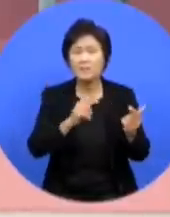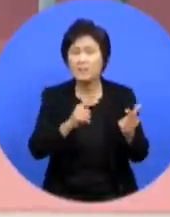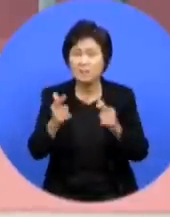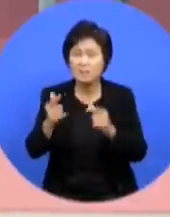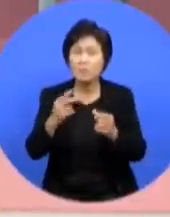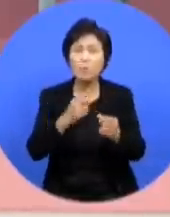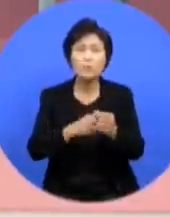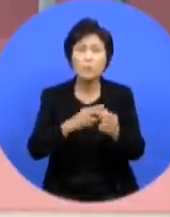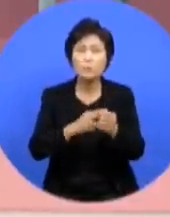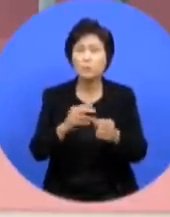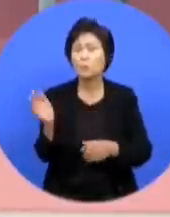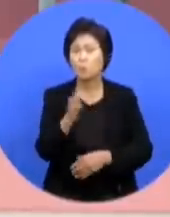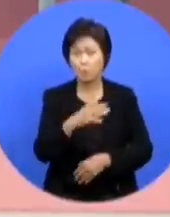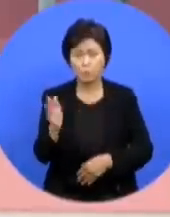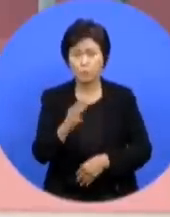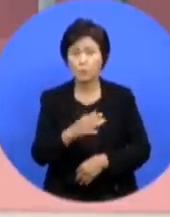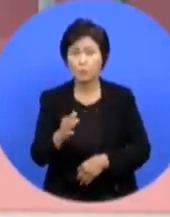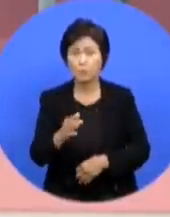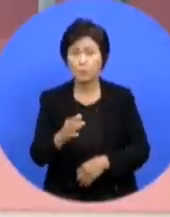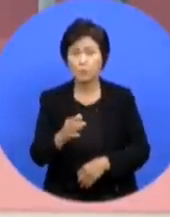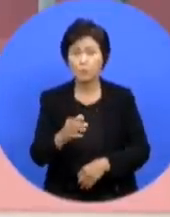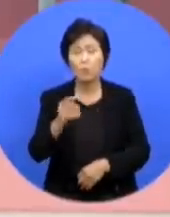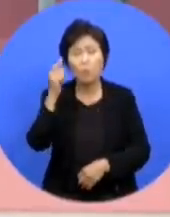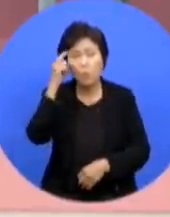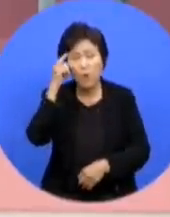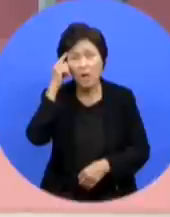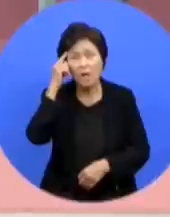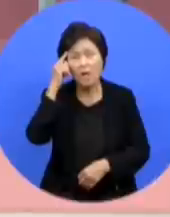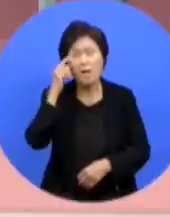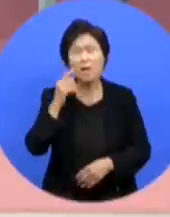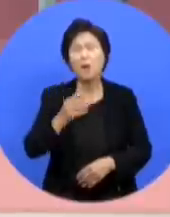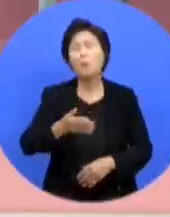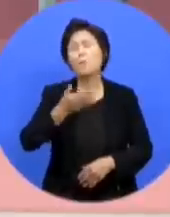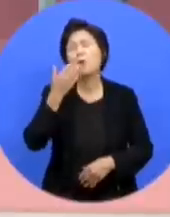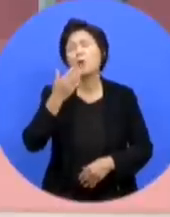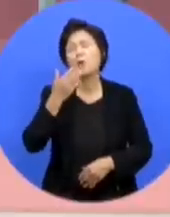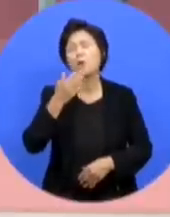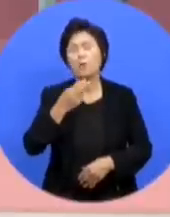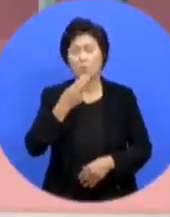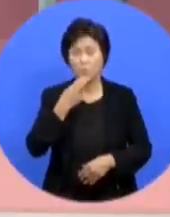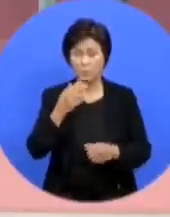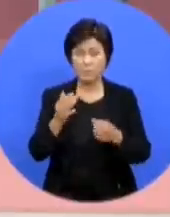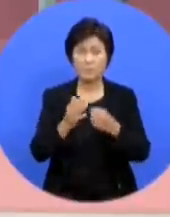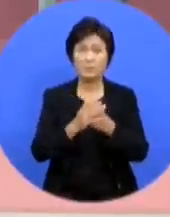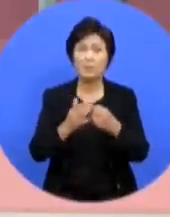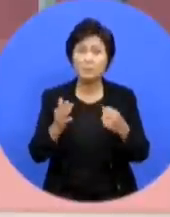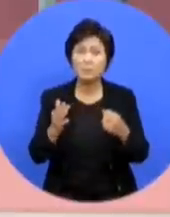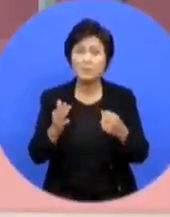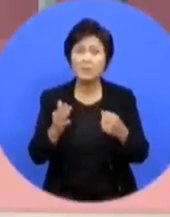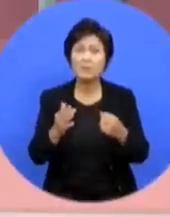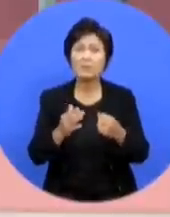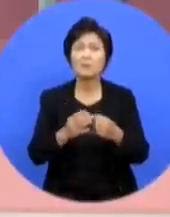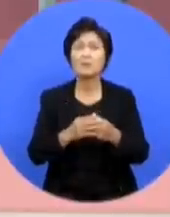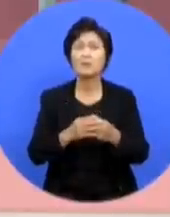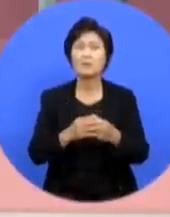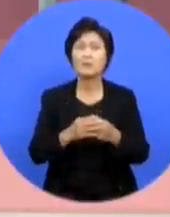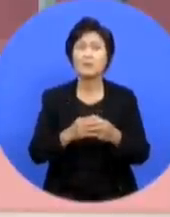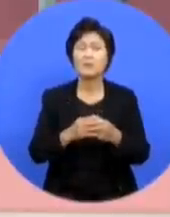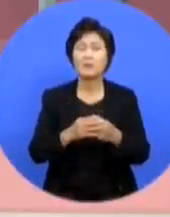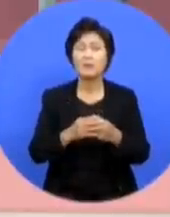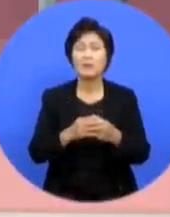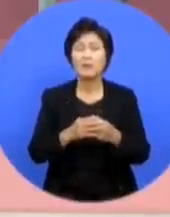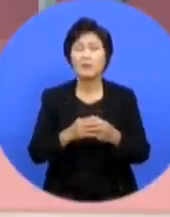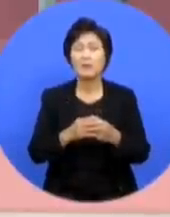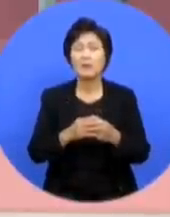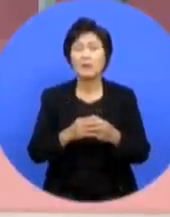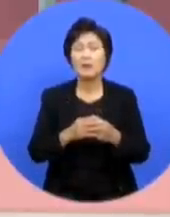것이 없습니다. 굶주려 죽지 않게 해달라고 예, 기도합니다. 예. 그리고 앞으로 어떻게 될지 모르는 우리나라 인민